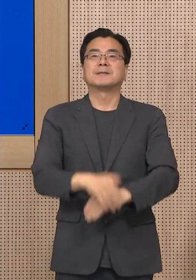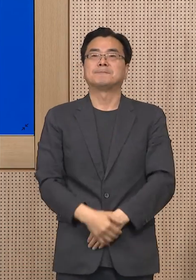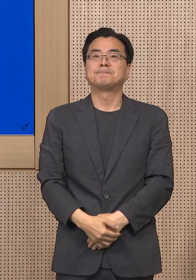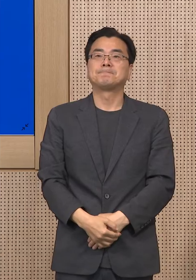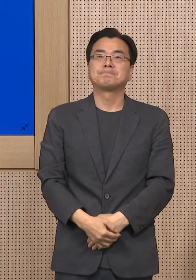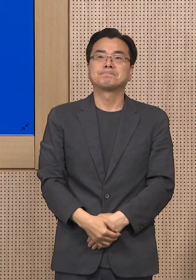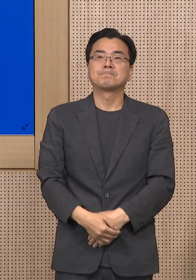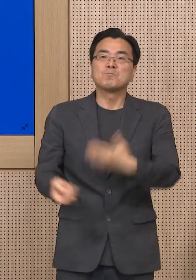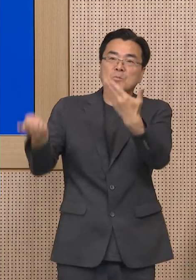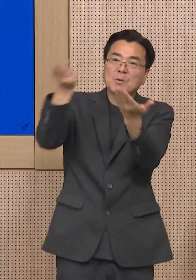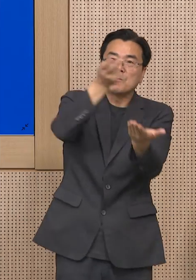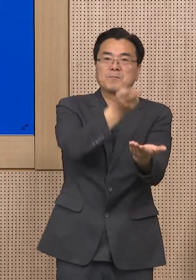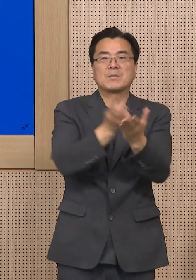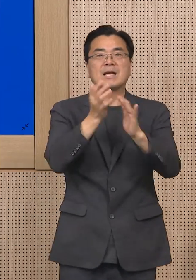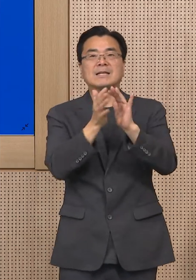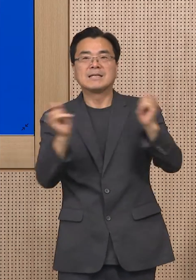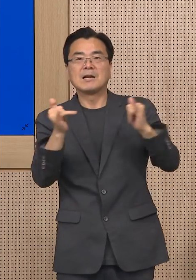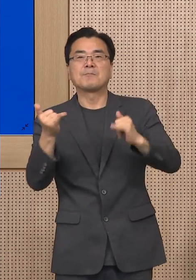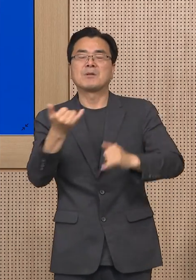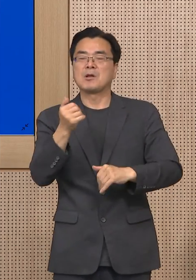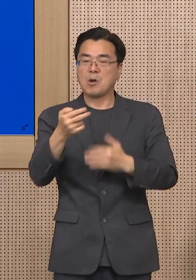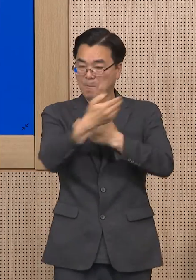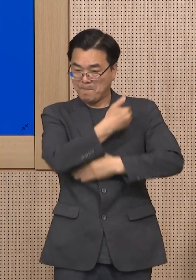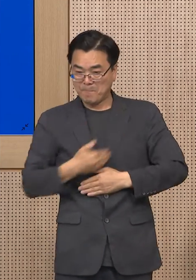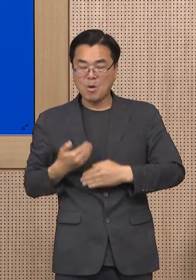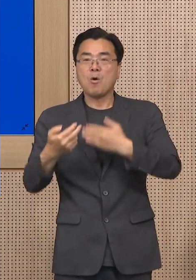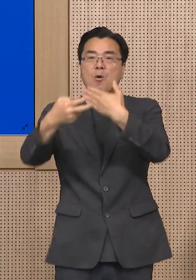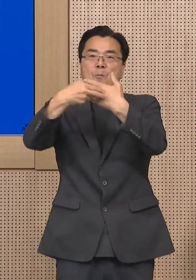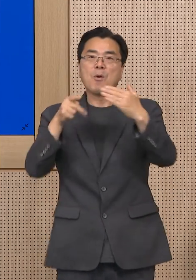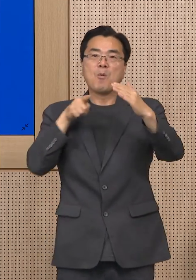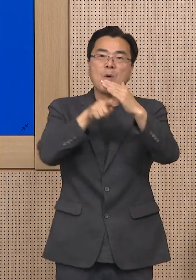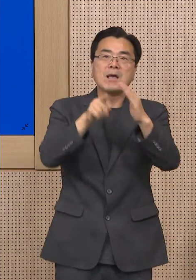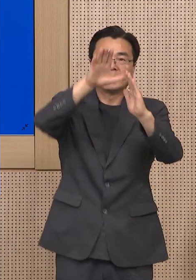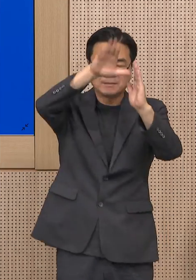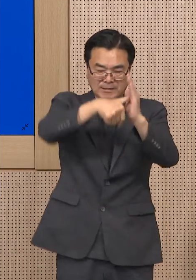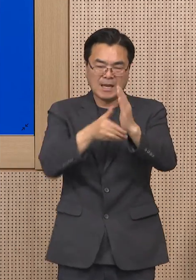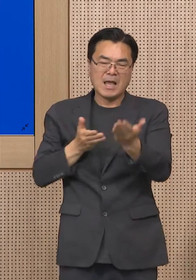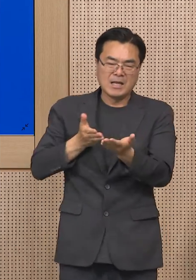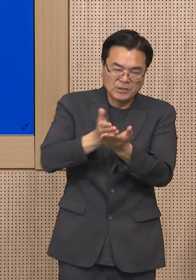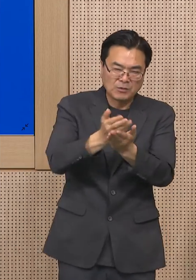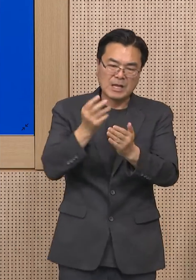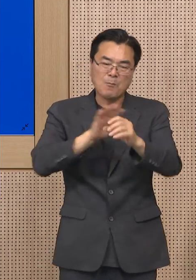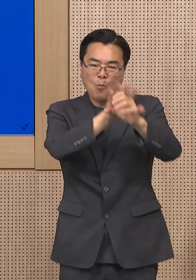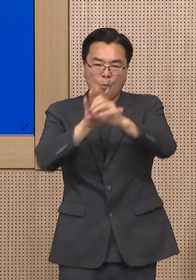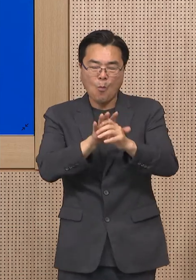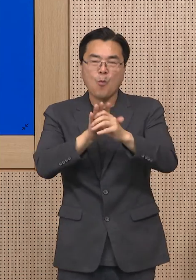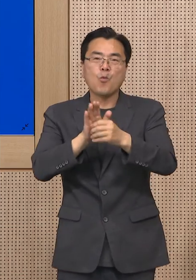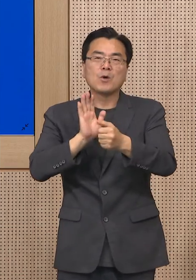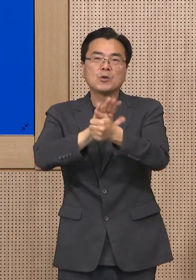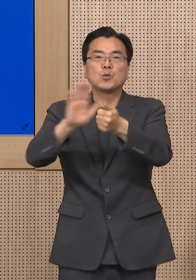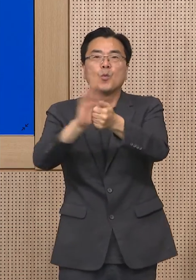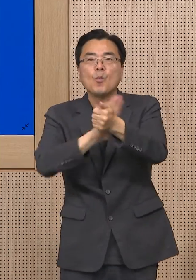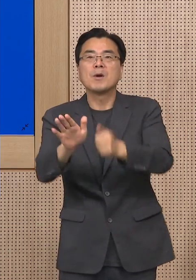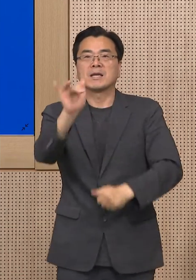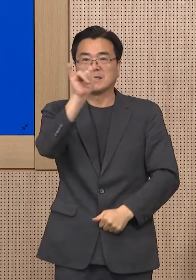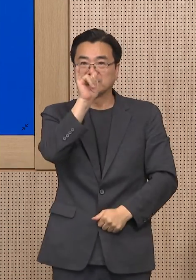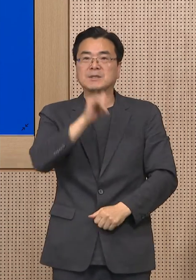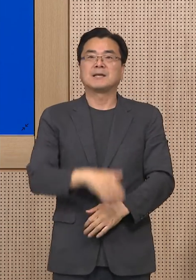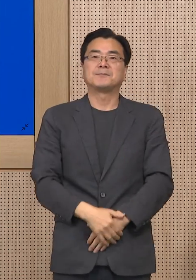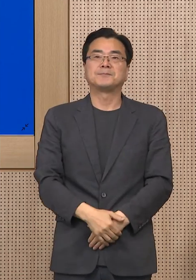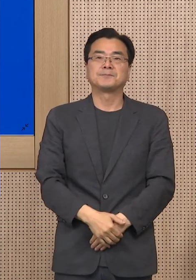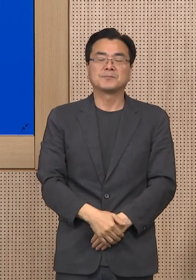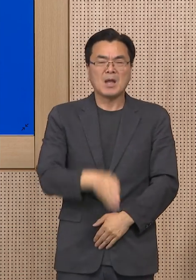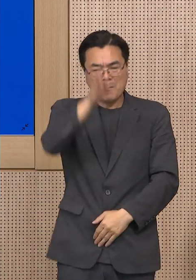따라서 코로나19 전담치료 병상에 입원하는 체계를 유지하게 되고 경증 환자는 동네병원 의사의 진단